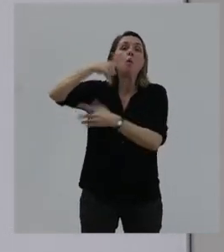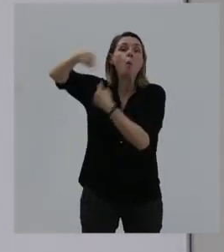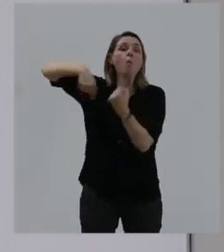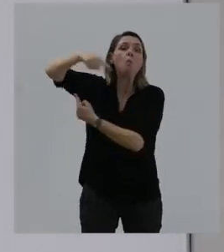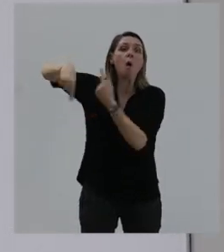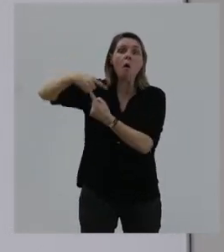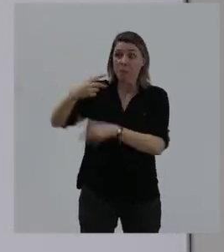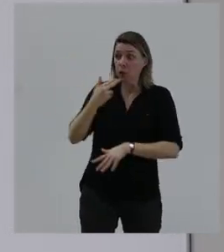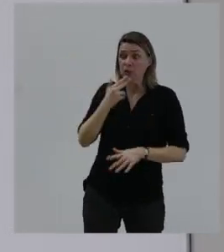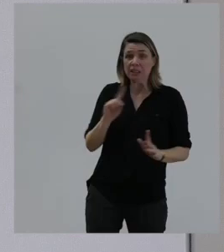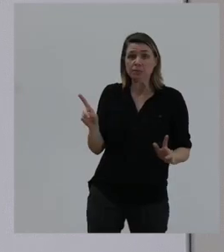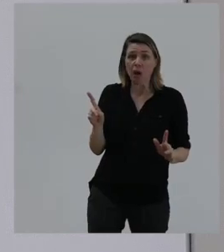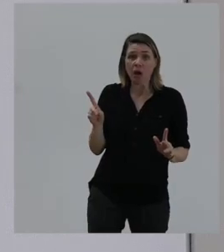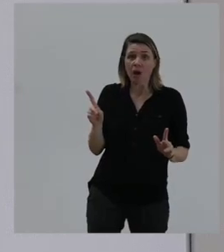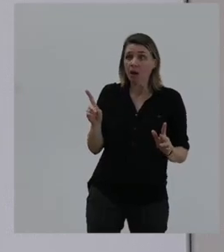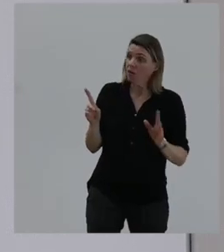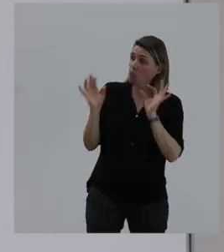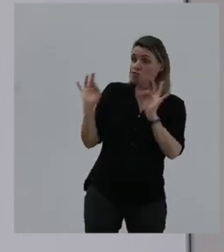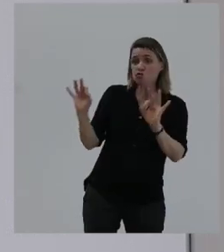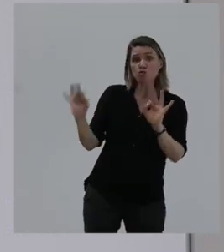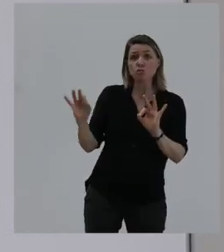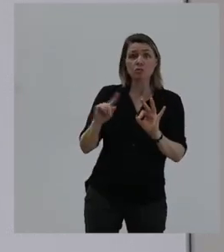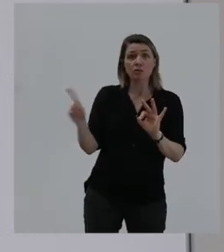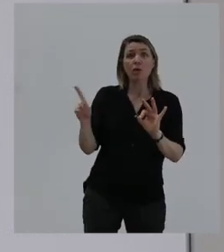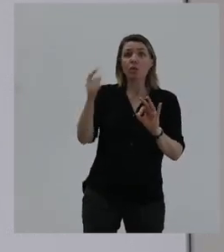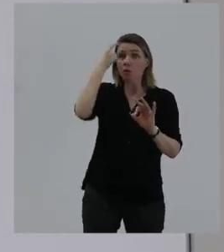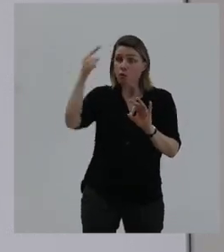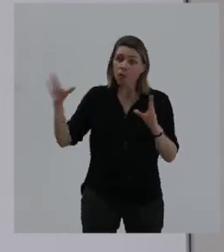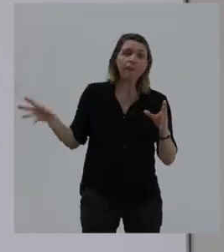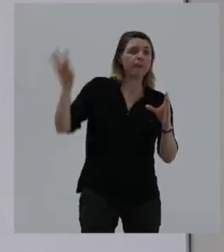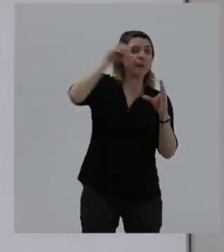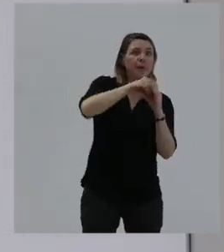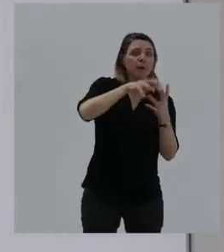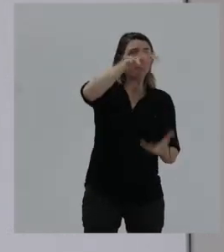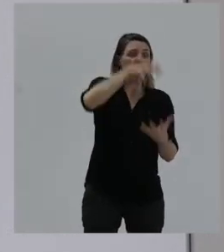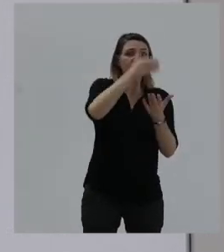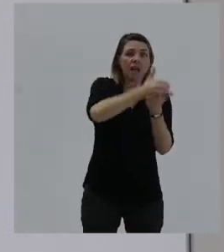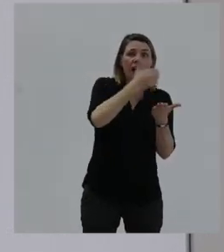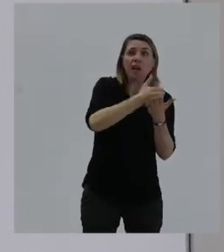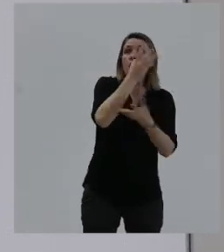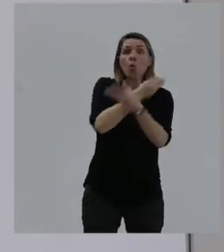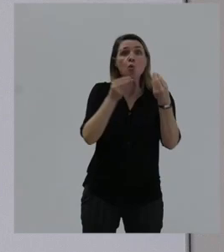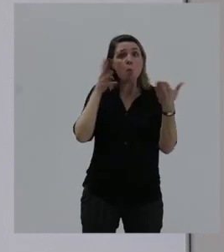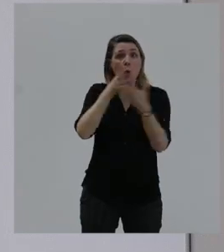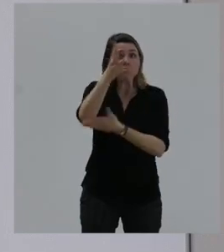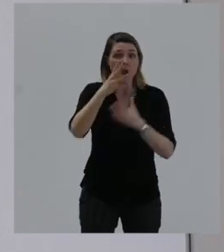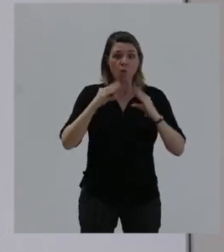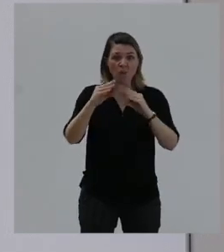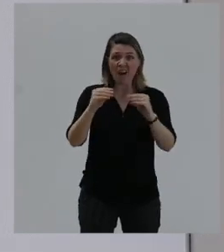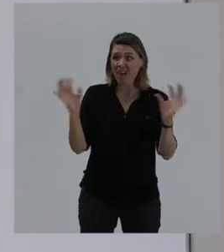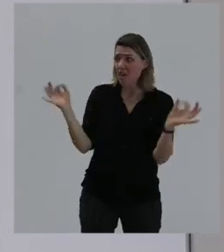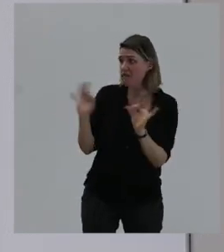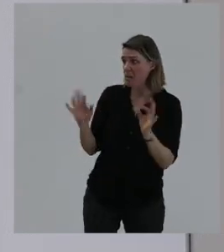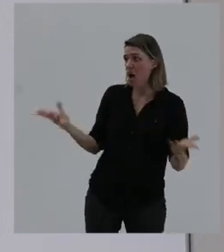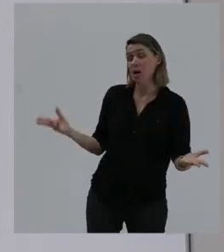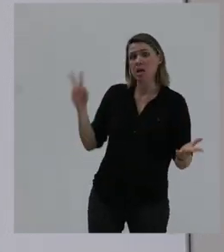été utilisés de manière opérationnelle sur de la masse salariale, sur des projets concrets. Et ça, c'est un